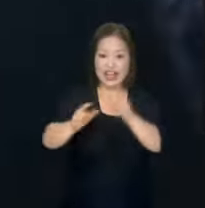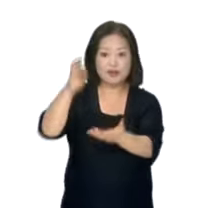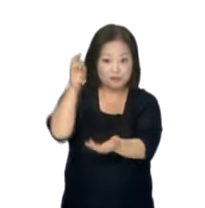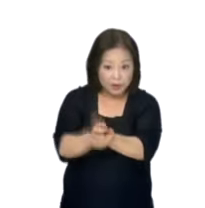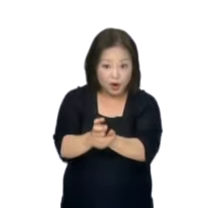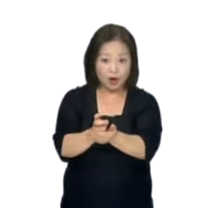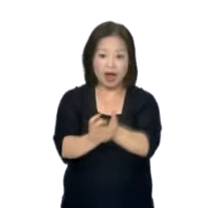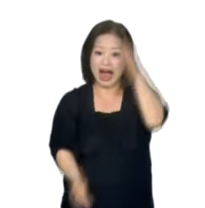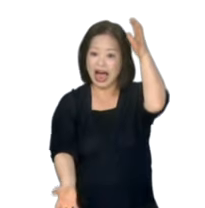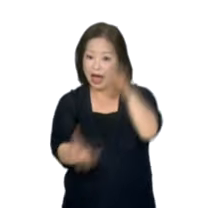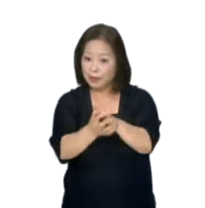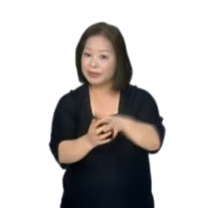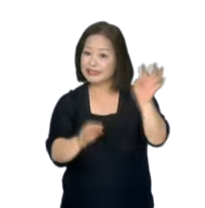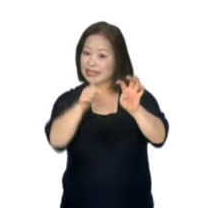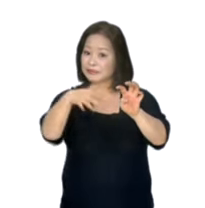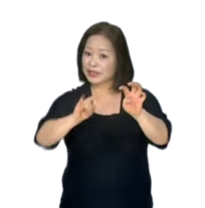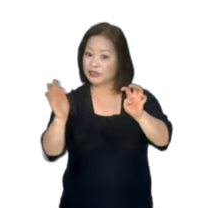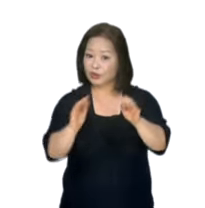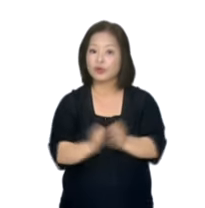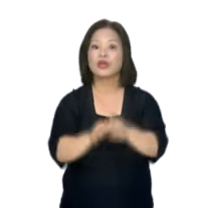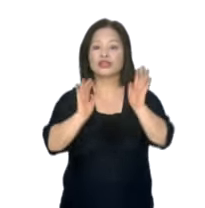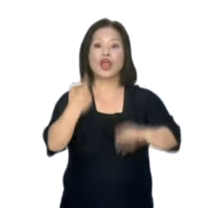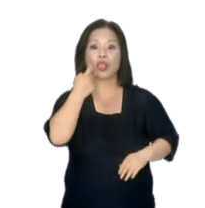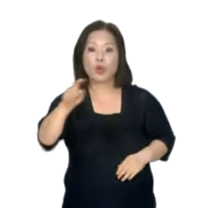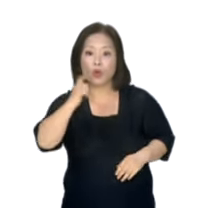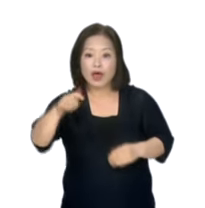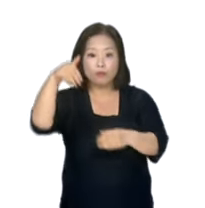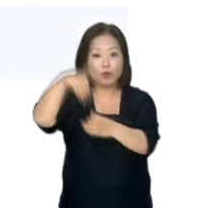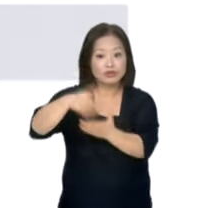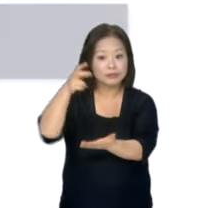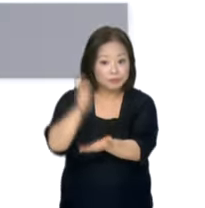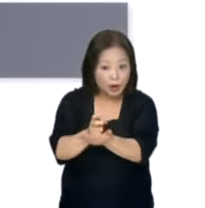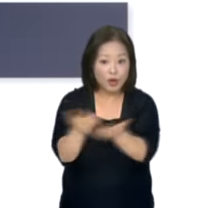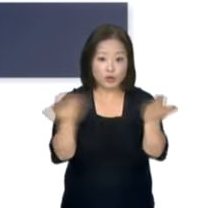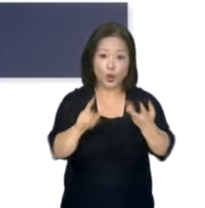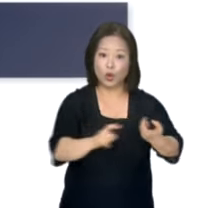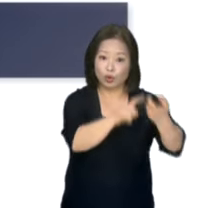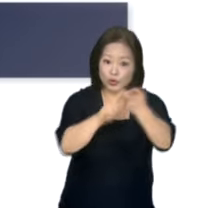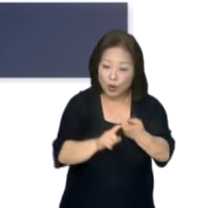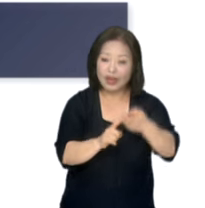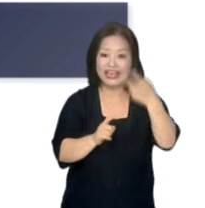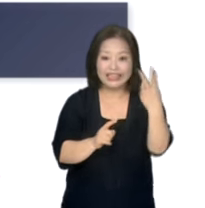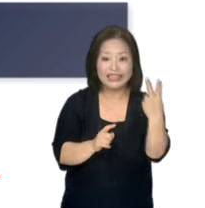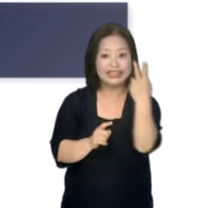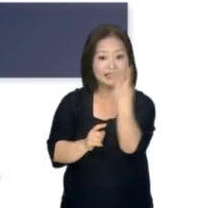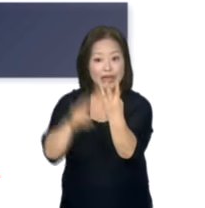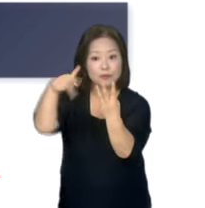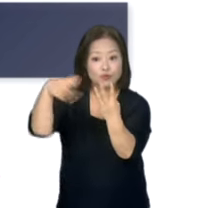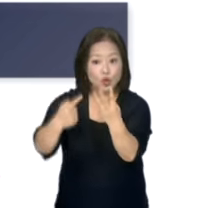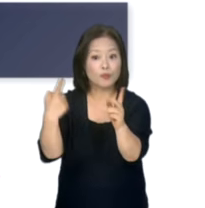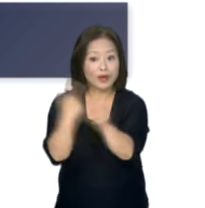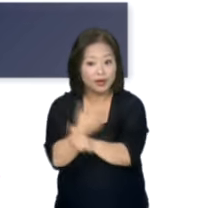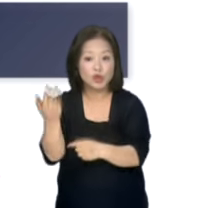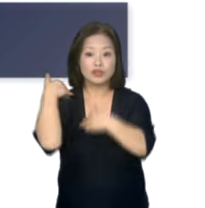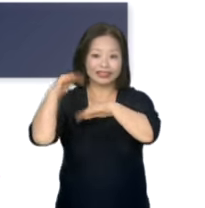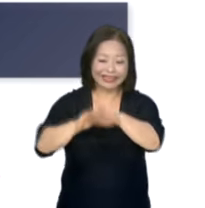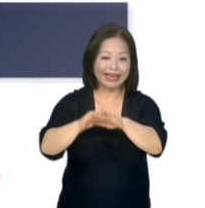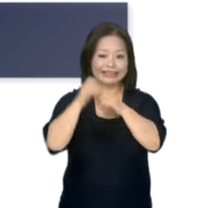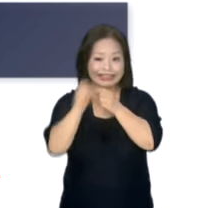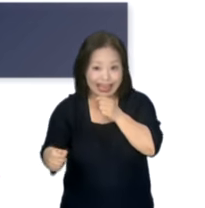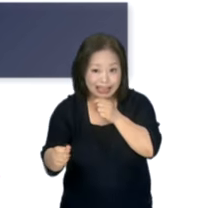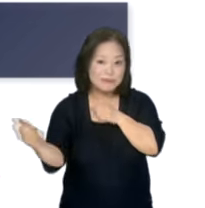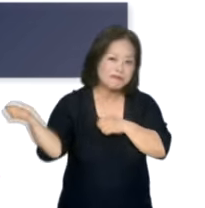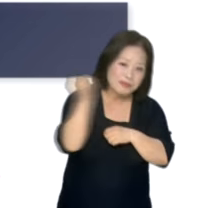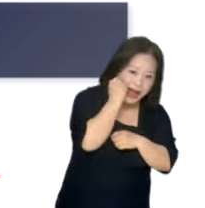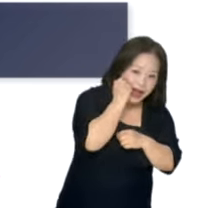이번에 채택된 당론 법안에는 이른바 노란봉투법으로 불리는 노조법 2·3조 개정안과 전세사기 피해자